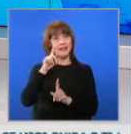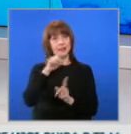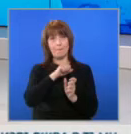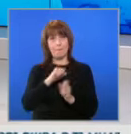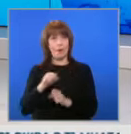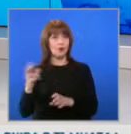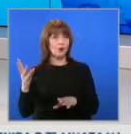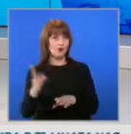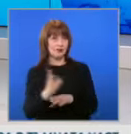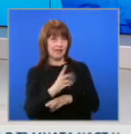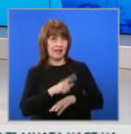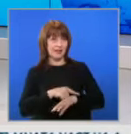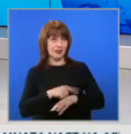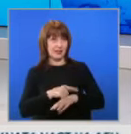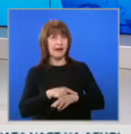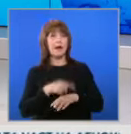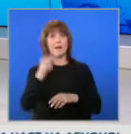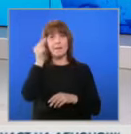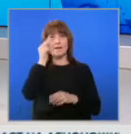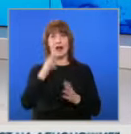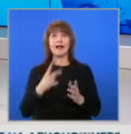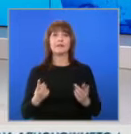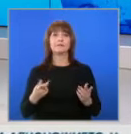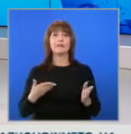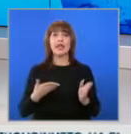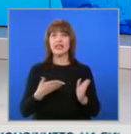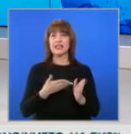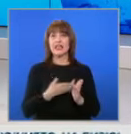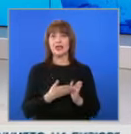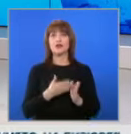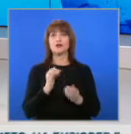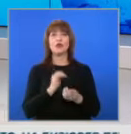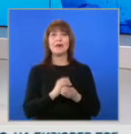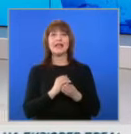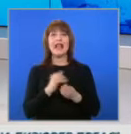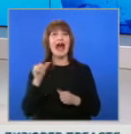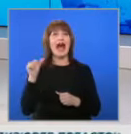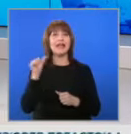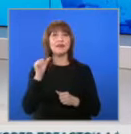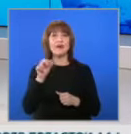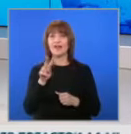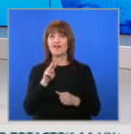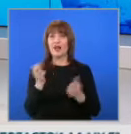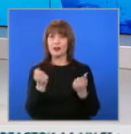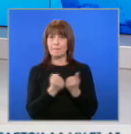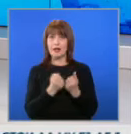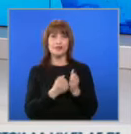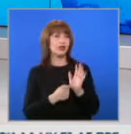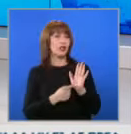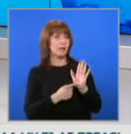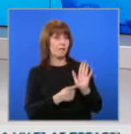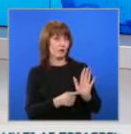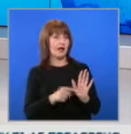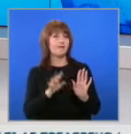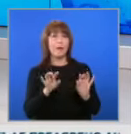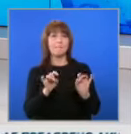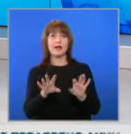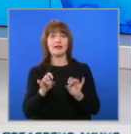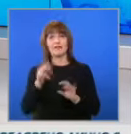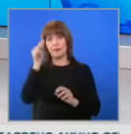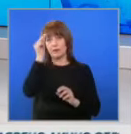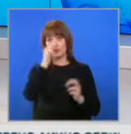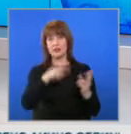от 18 часа трикольорите се изправят срещу домакините от Азербайджан. Двата двубоя ще ви покажем в преки предавания